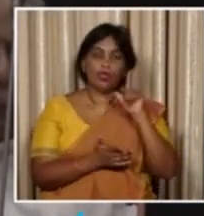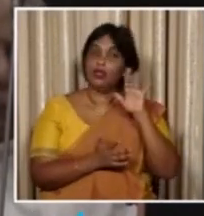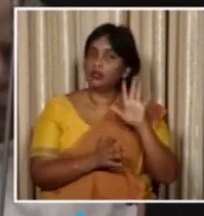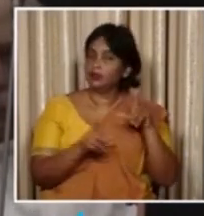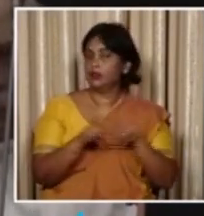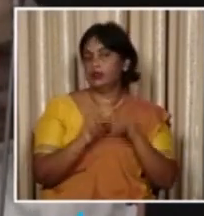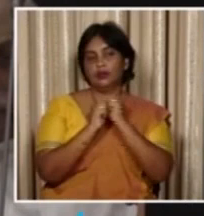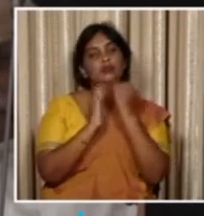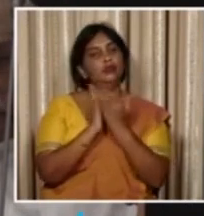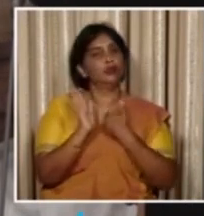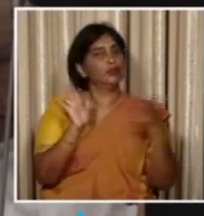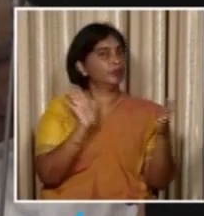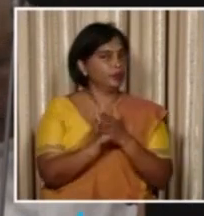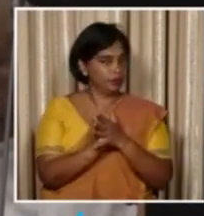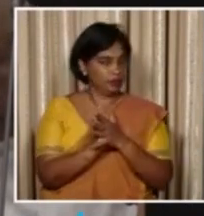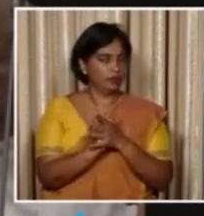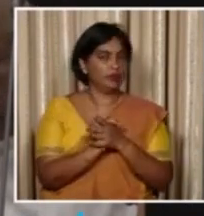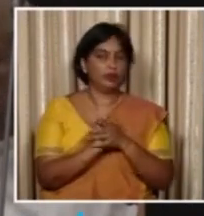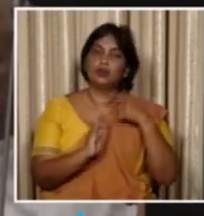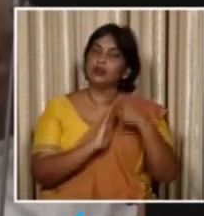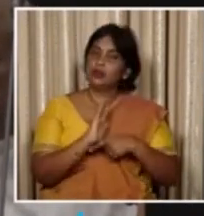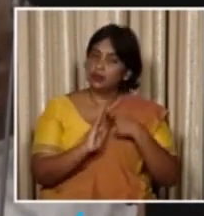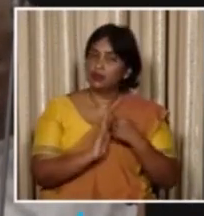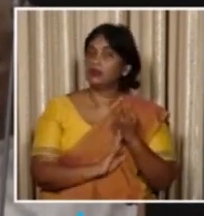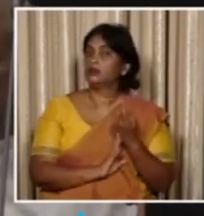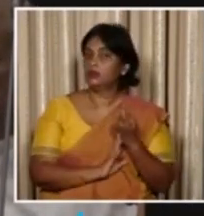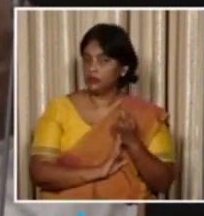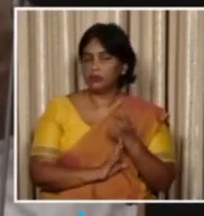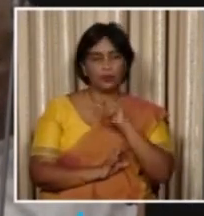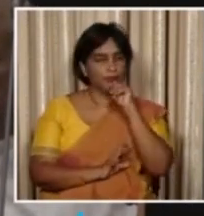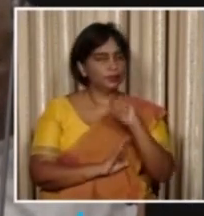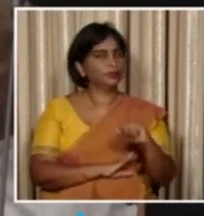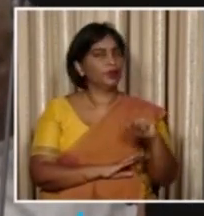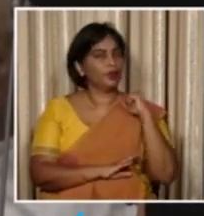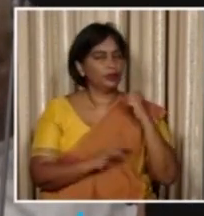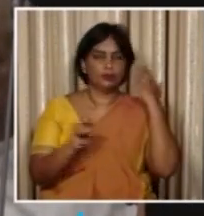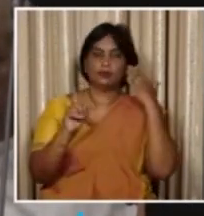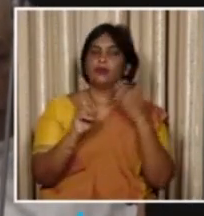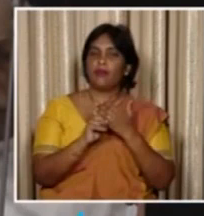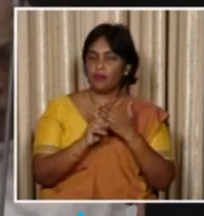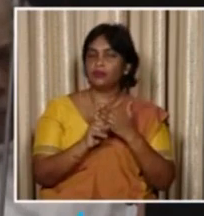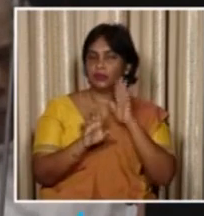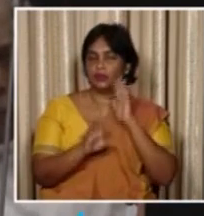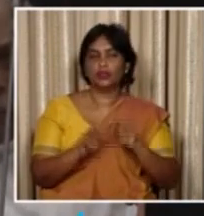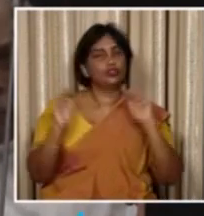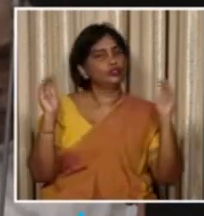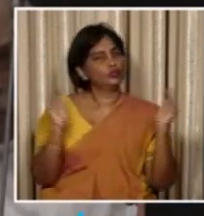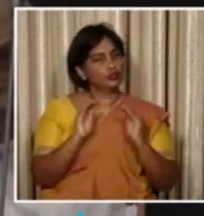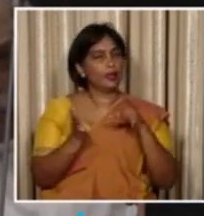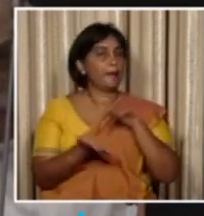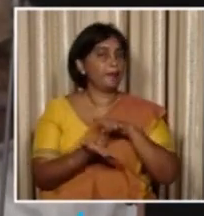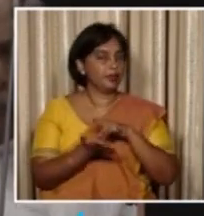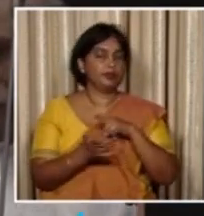මෙම වැඩපිළිවෙලට එකතු කරගන්න. ශ්‍රී ලංකා ආර්ථිකයේ ඉතාමත් ශක්තිමත් අංශයක් වූ තිබූ සුළු හා